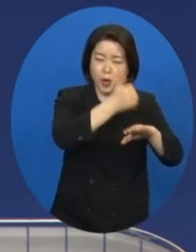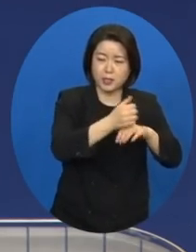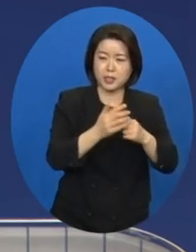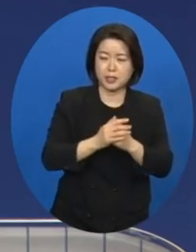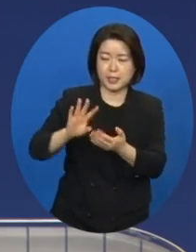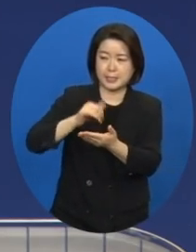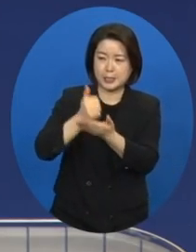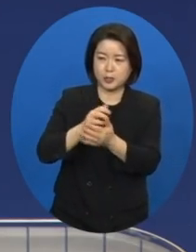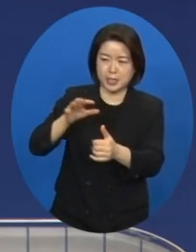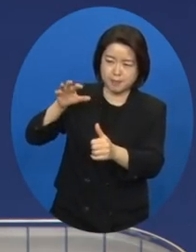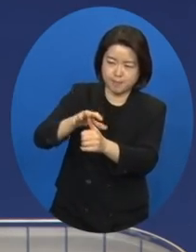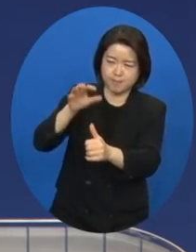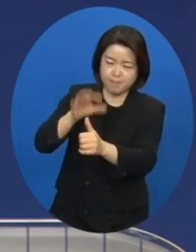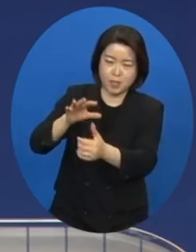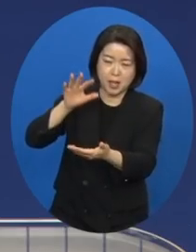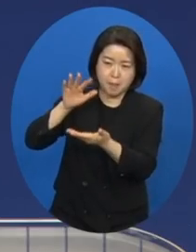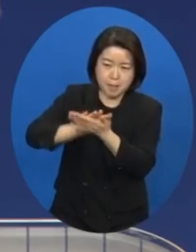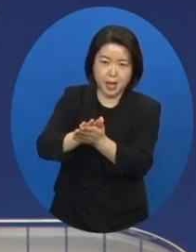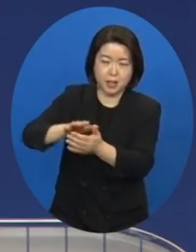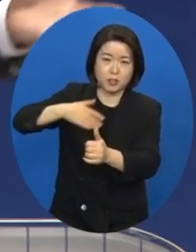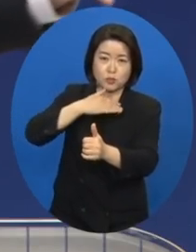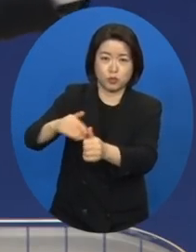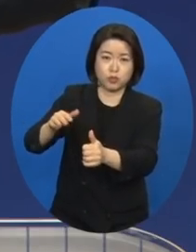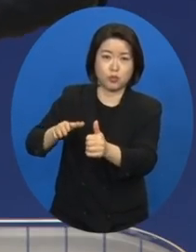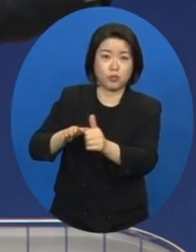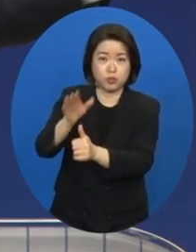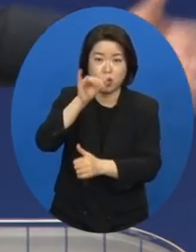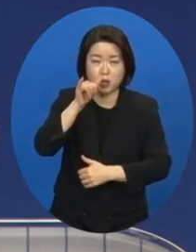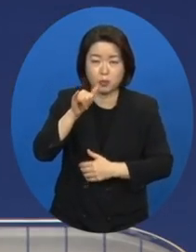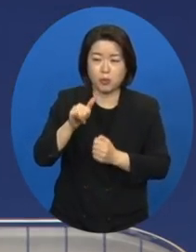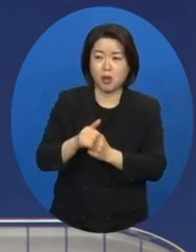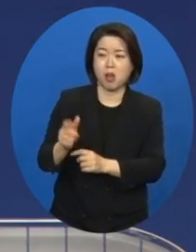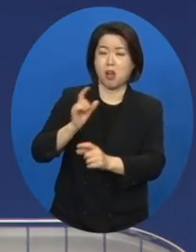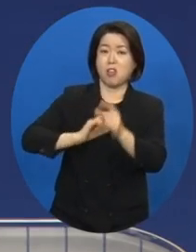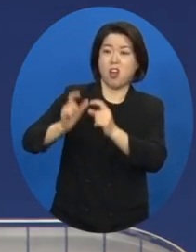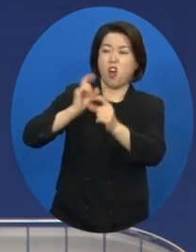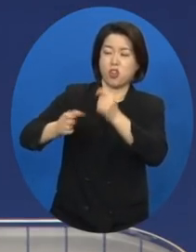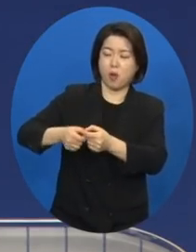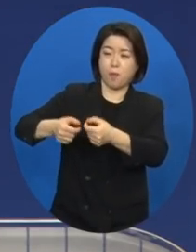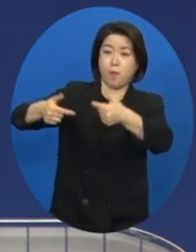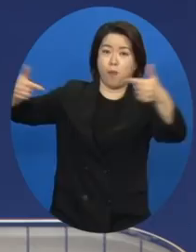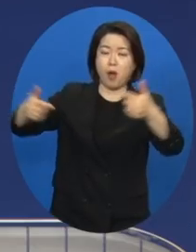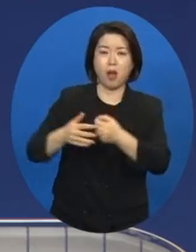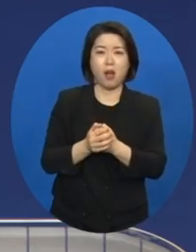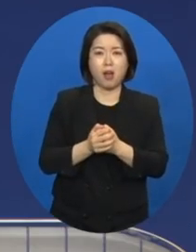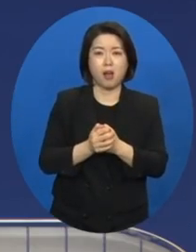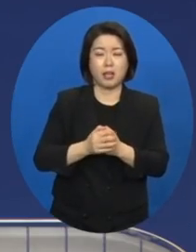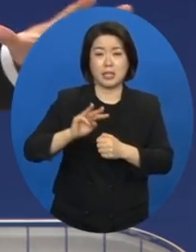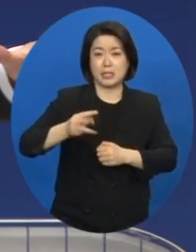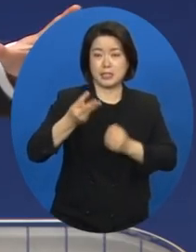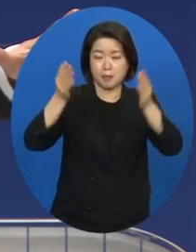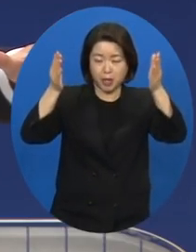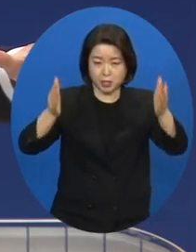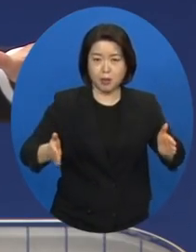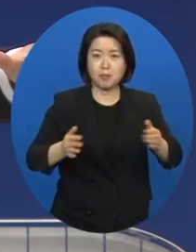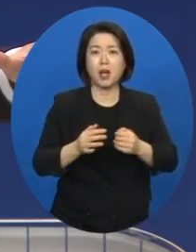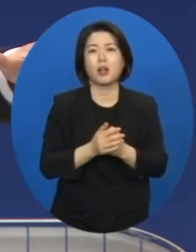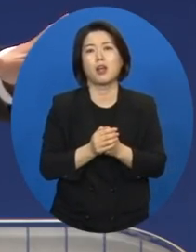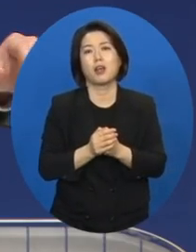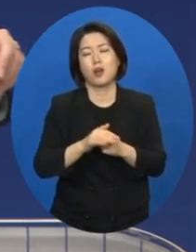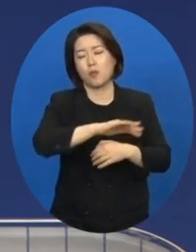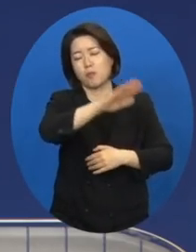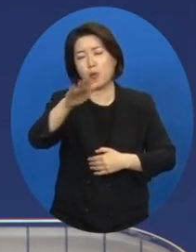해도 죽이면 죽일수록 그들은 불같이 더 늘어나는 거예요. 그리고 300년 만에 로마 전체 제국이 기독교화되지